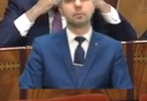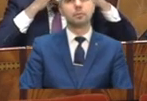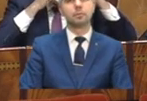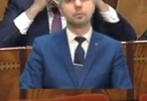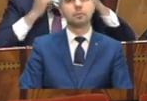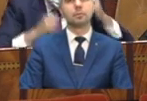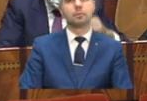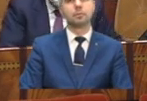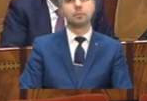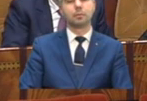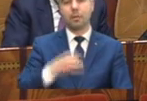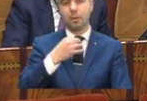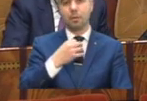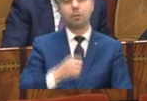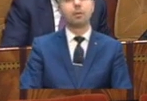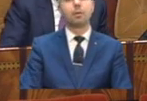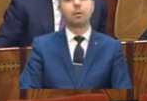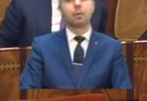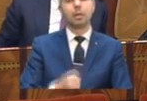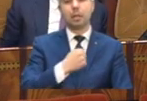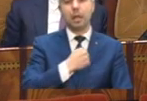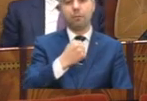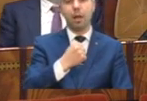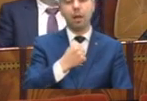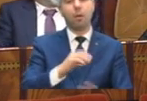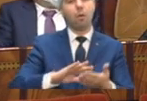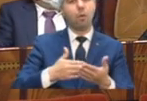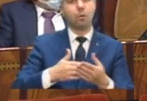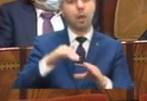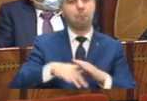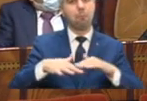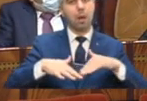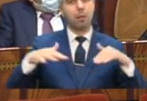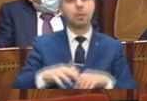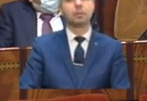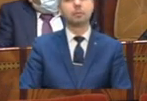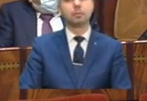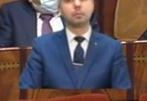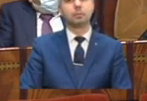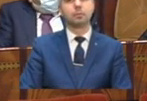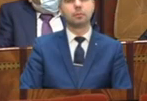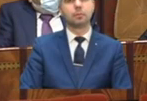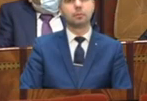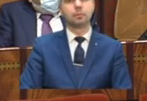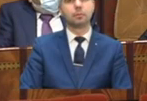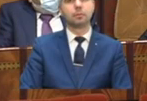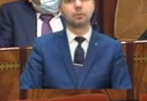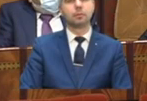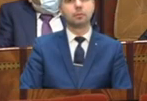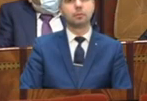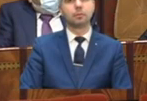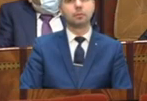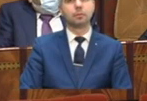يخليكم، دفاعا على هذه المؤسسة. السيد النائب المحترم، ما عطيتكش الكلمة باش